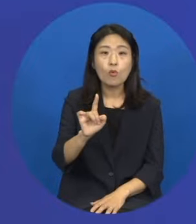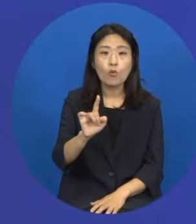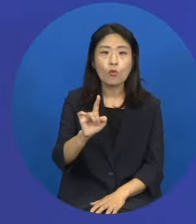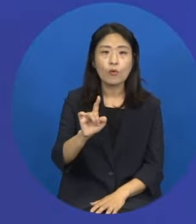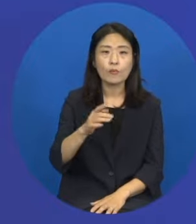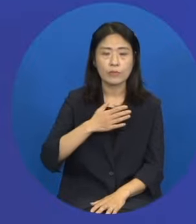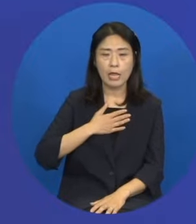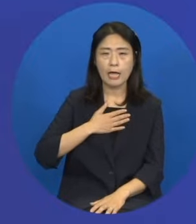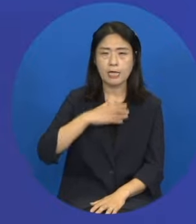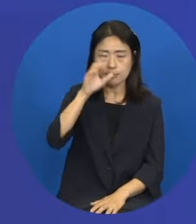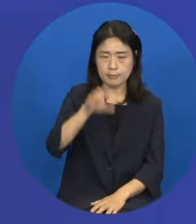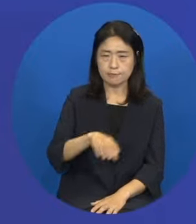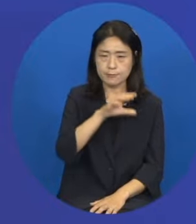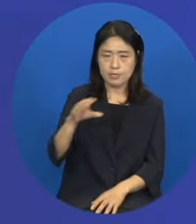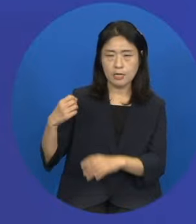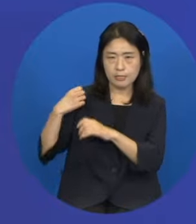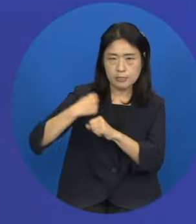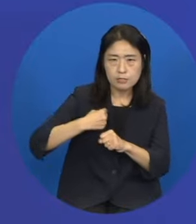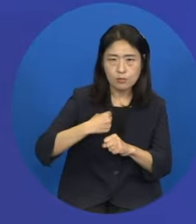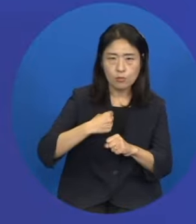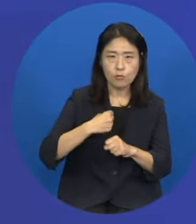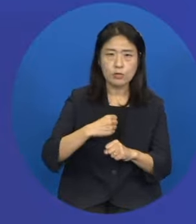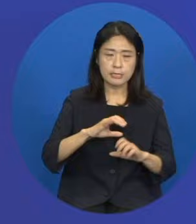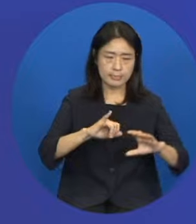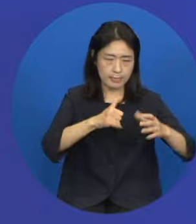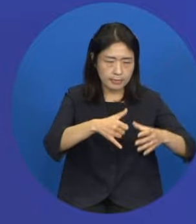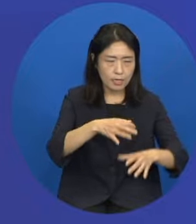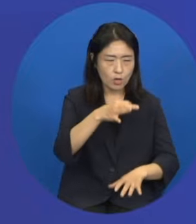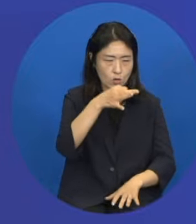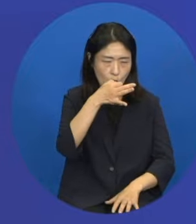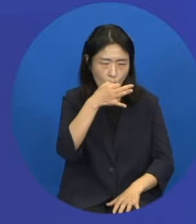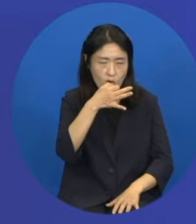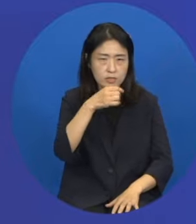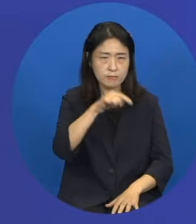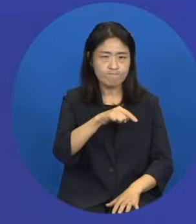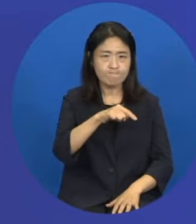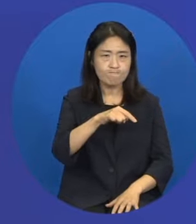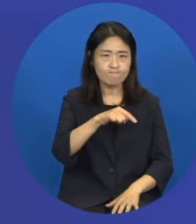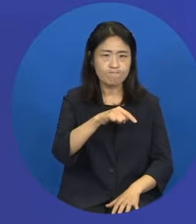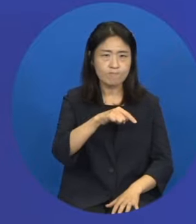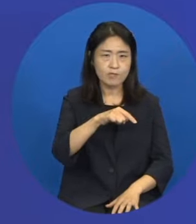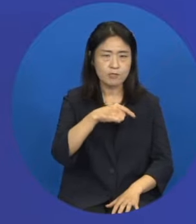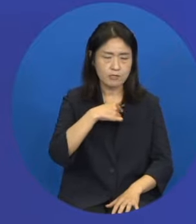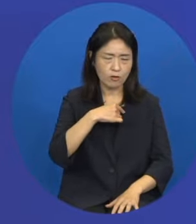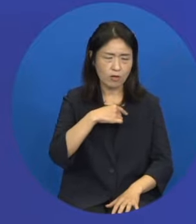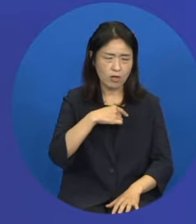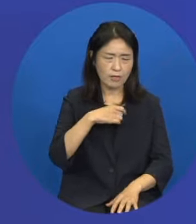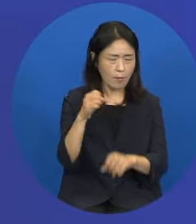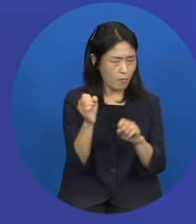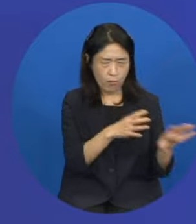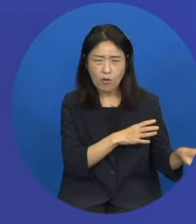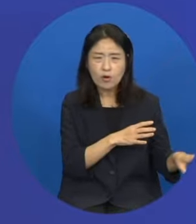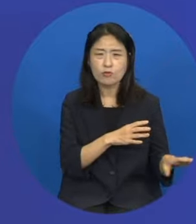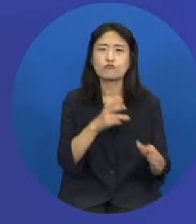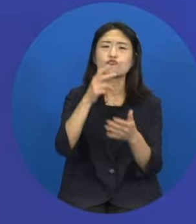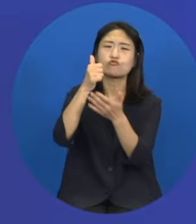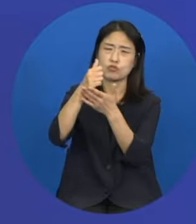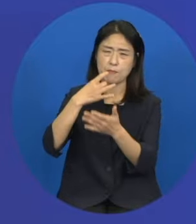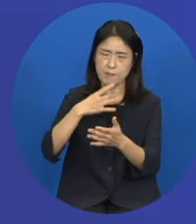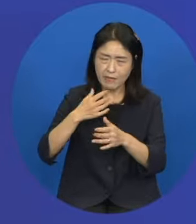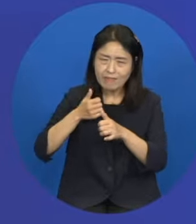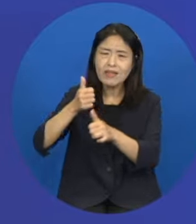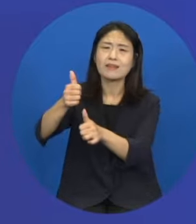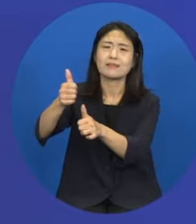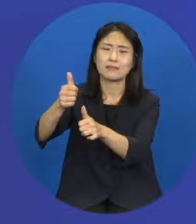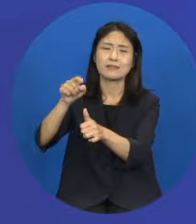야망과 세속의 욕망은 죽고 그 안에 계신 그리스도로 사는 자들이 그리스도인이죠. 그래서